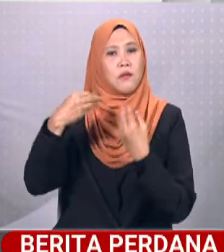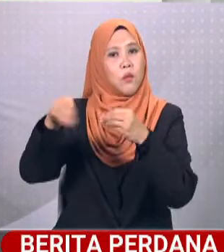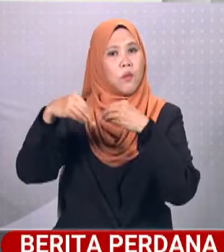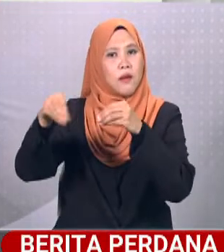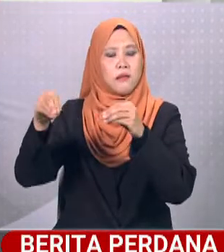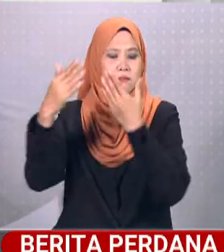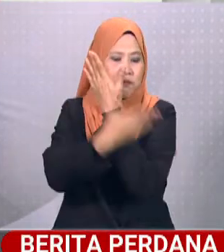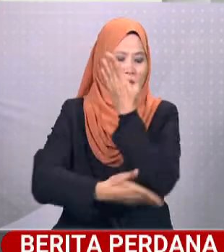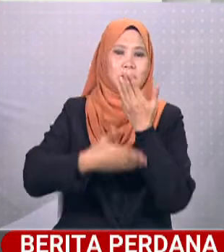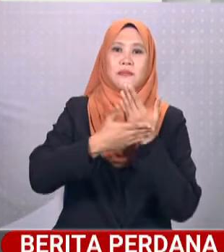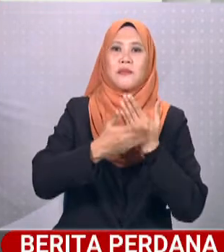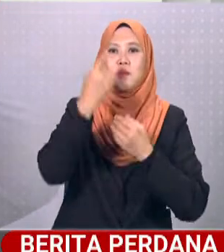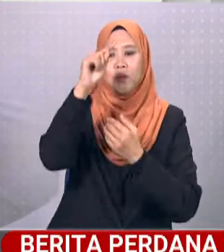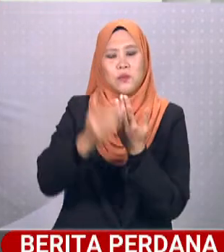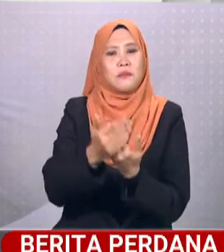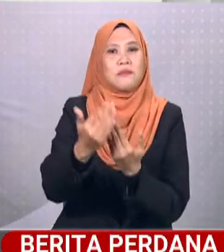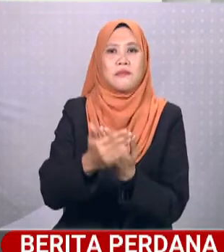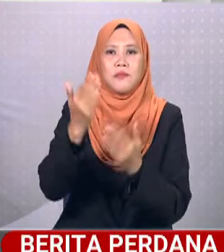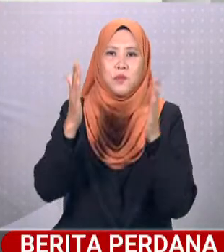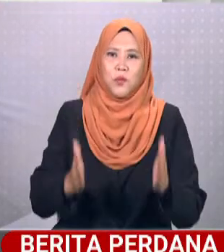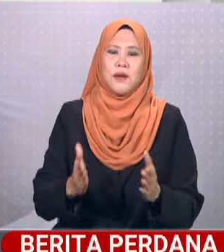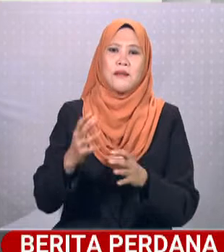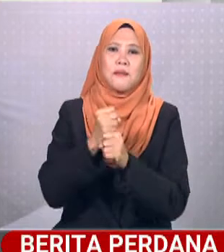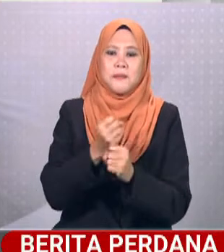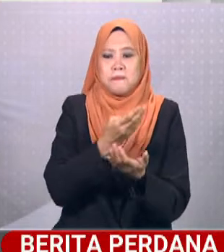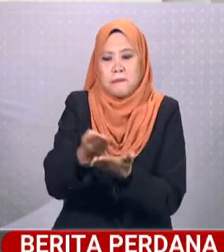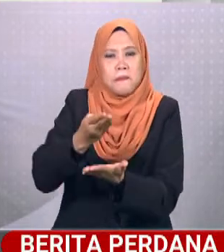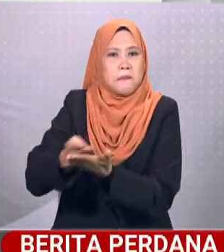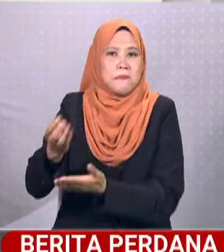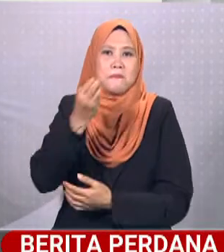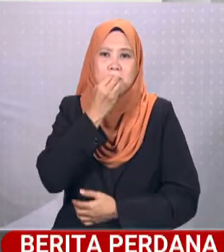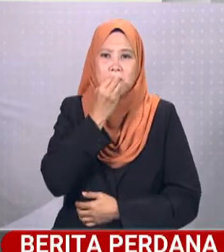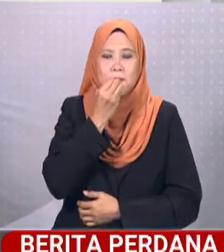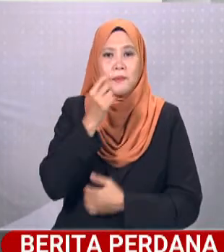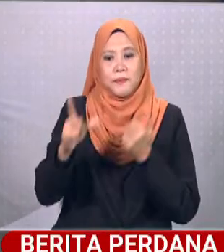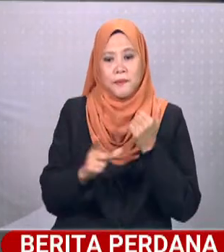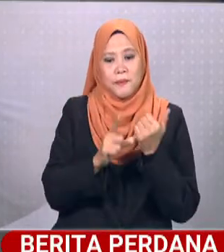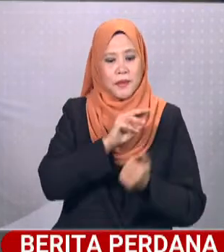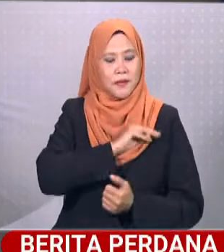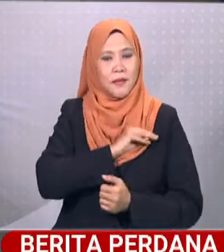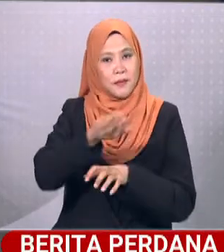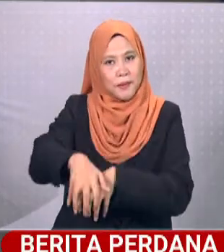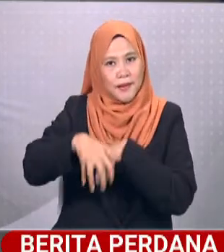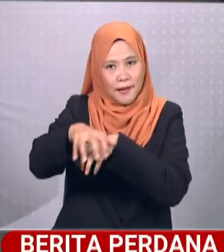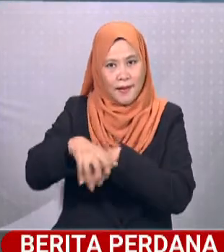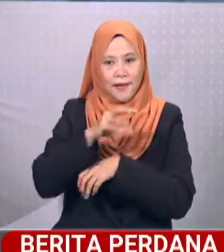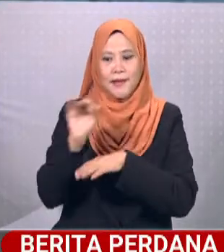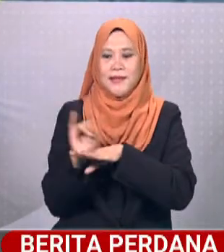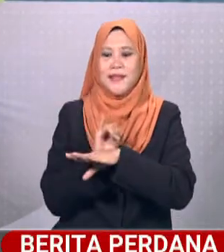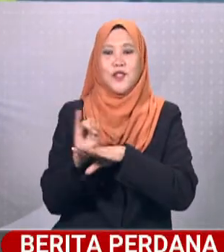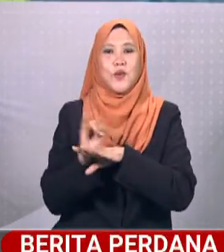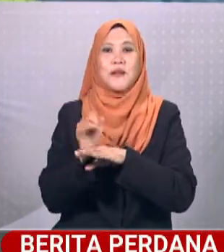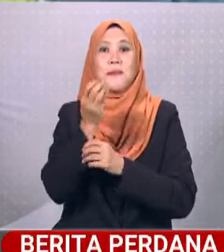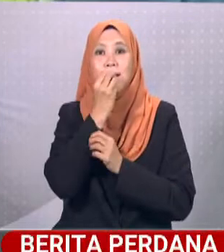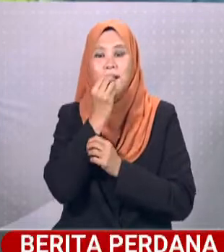di seluruh negara bagi memudahkan orang ramai mendapatkan bekalan makanan. Menurut Timbalan Menteri Pertanian dan Industri Makanan,